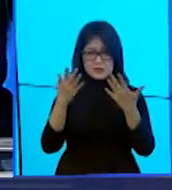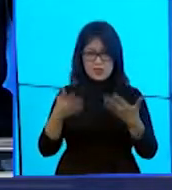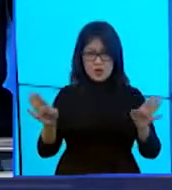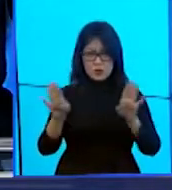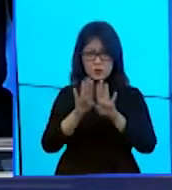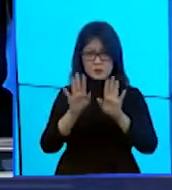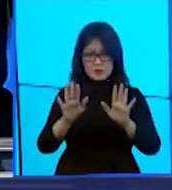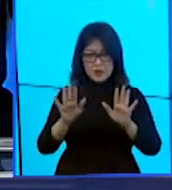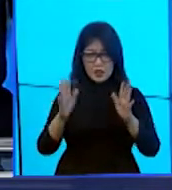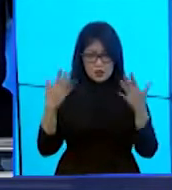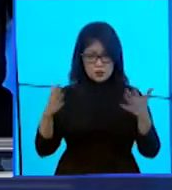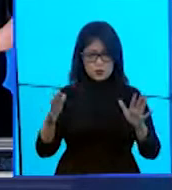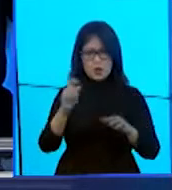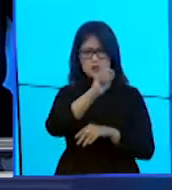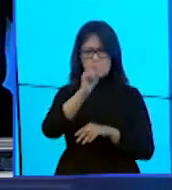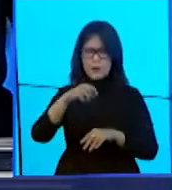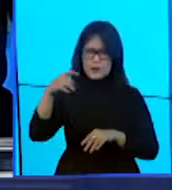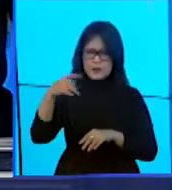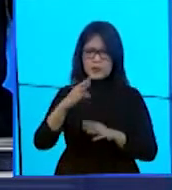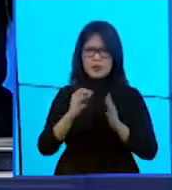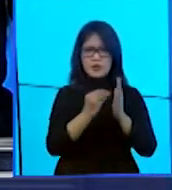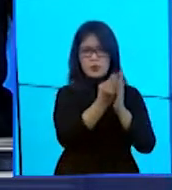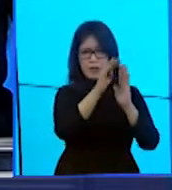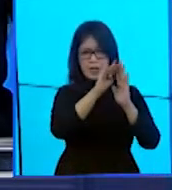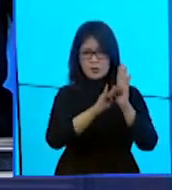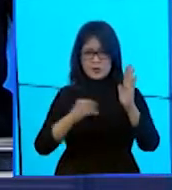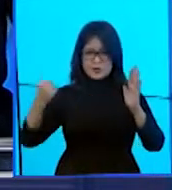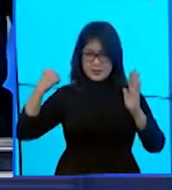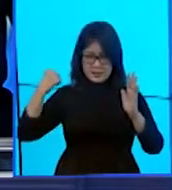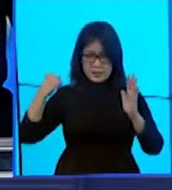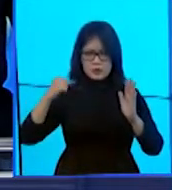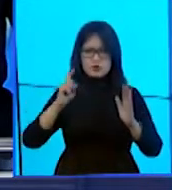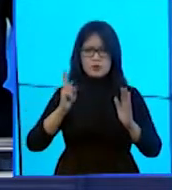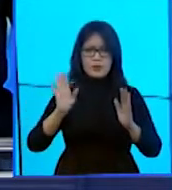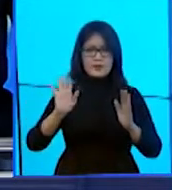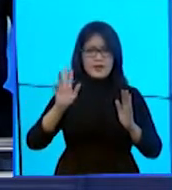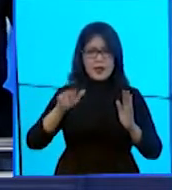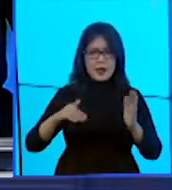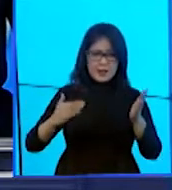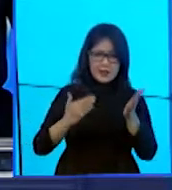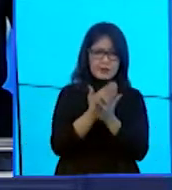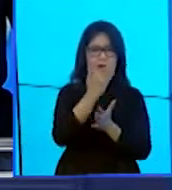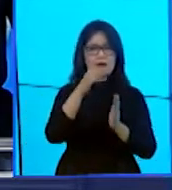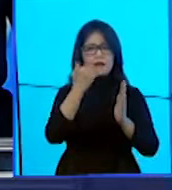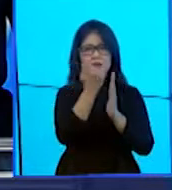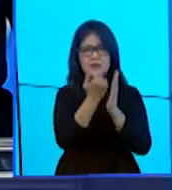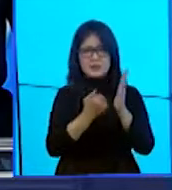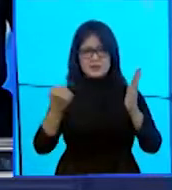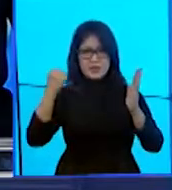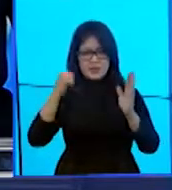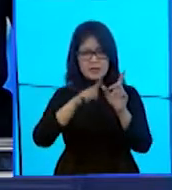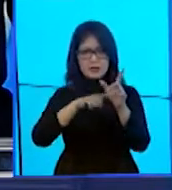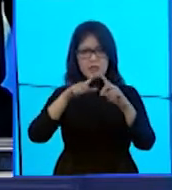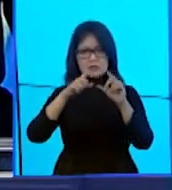pembelajaran tatap muka. Sekolah memperketat protokol kesehatan agar tidak ada lagi pelanggaran protokol. Berikut laporan Yasmin